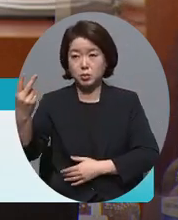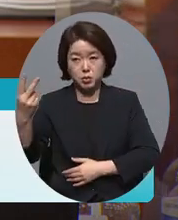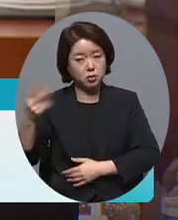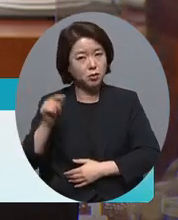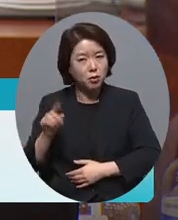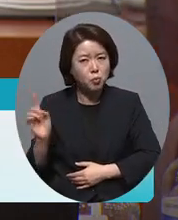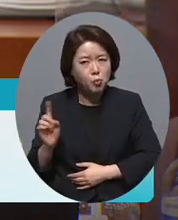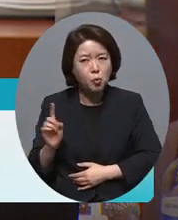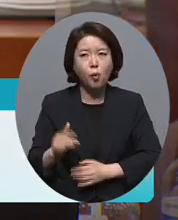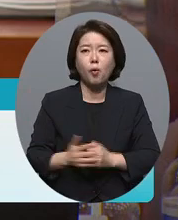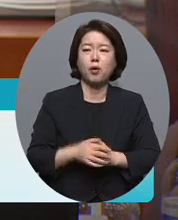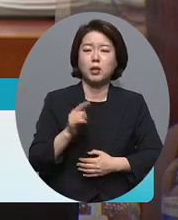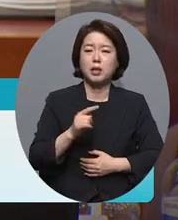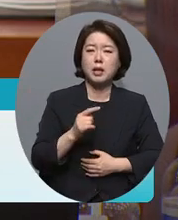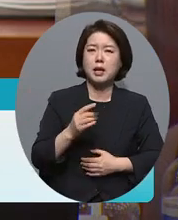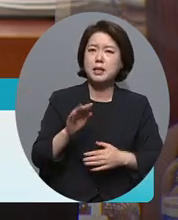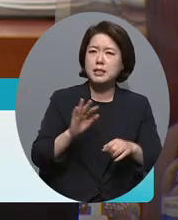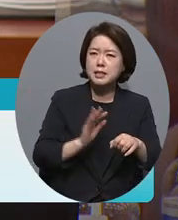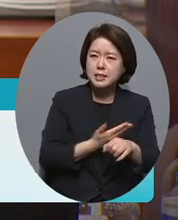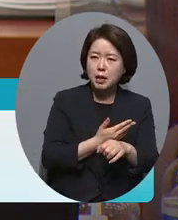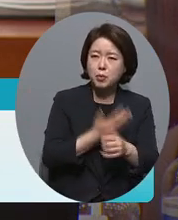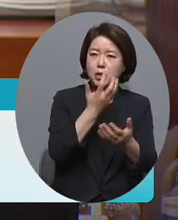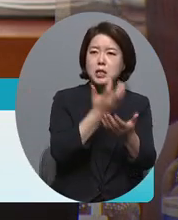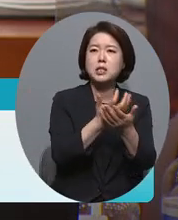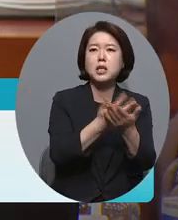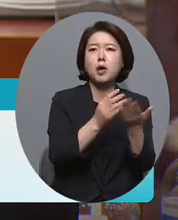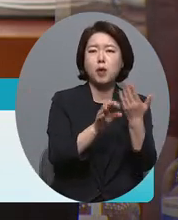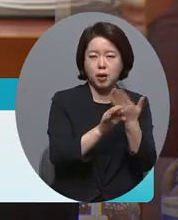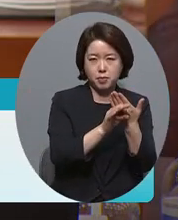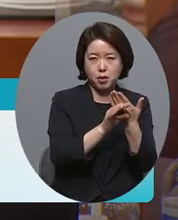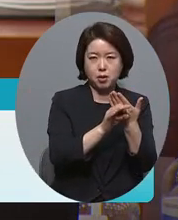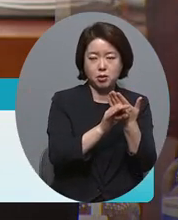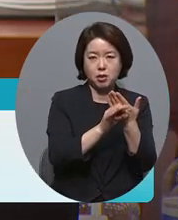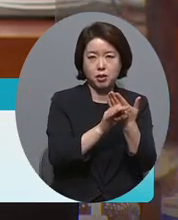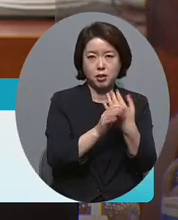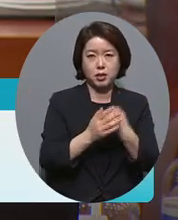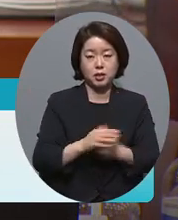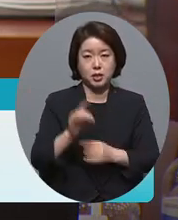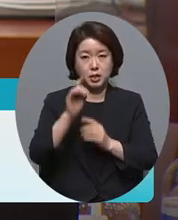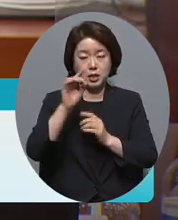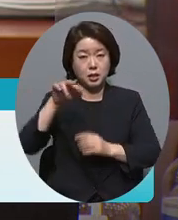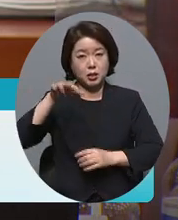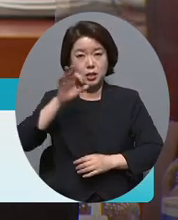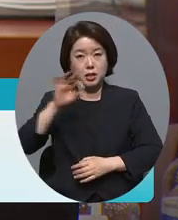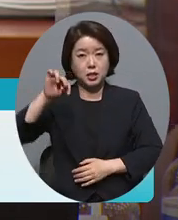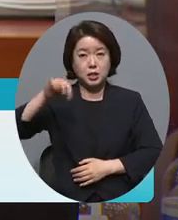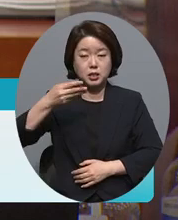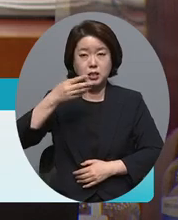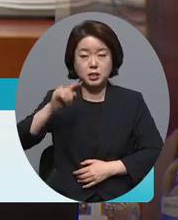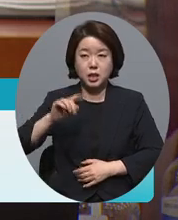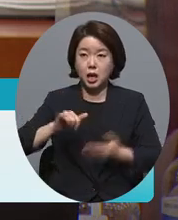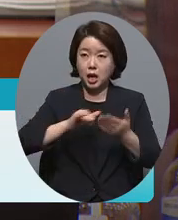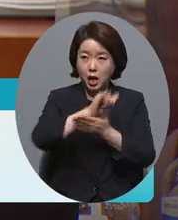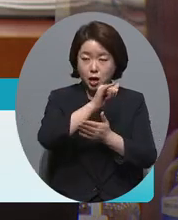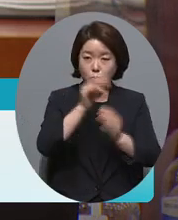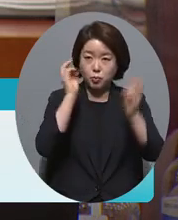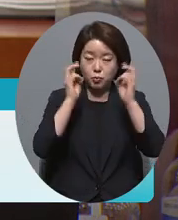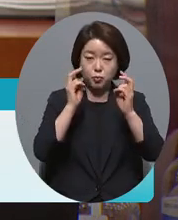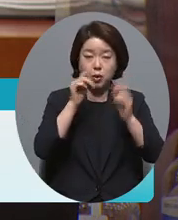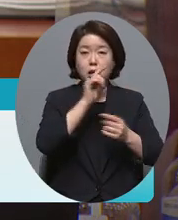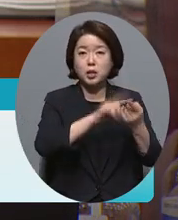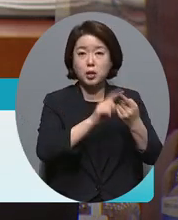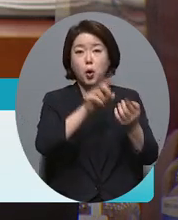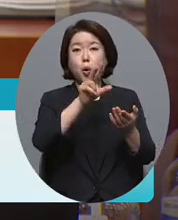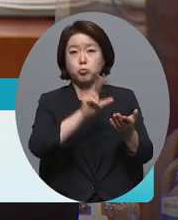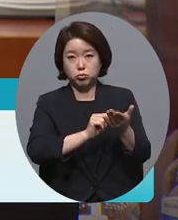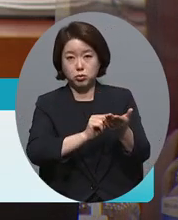이것이 만일 잘못된 자료라고 하면은 이스타항공 상대로 문제를 삼으시면